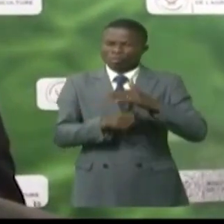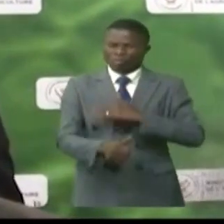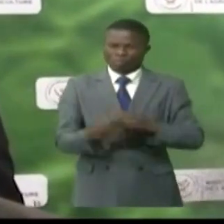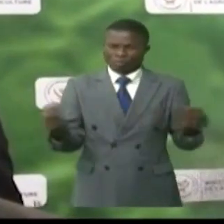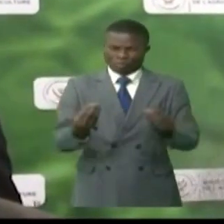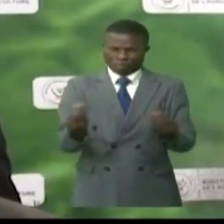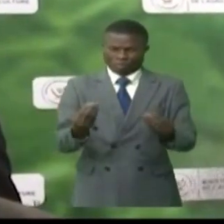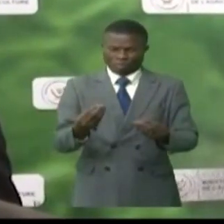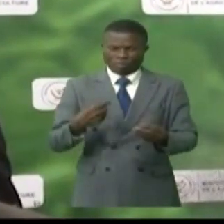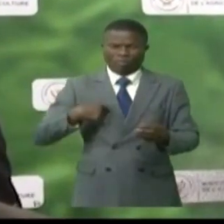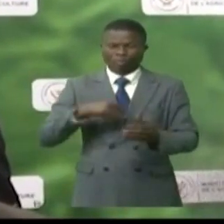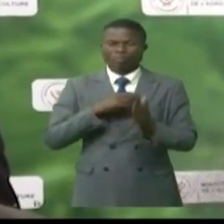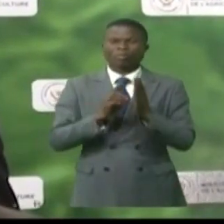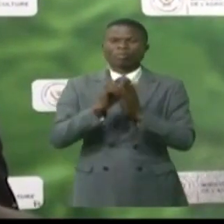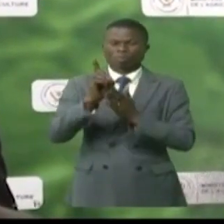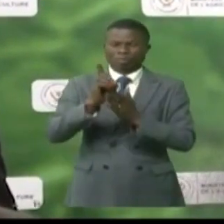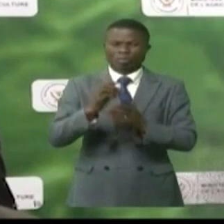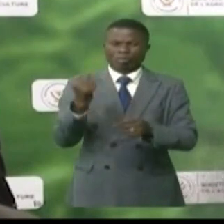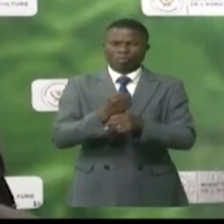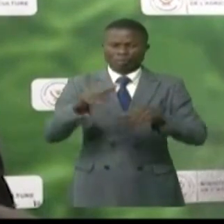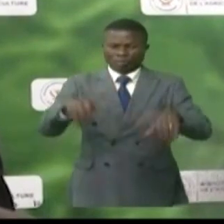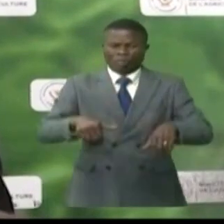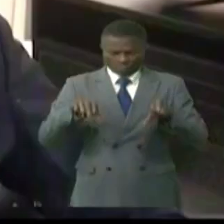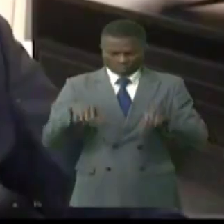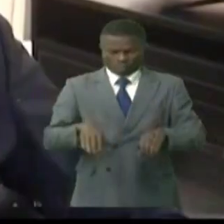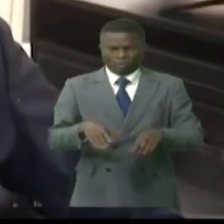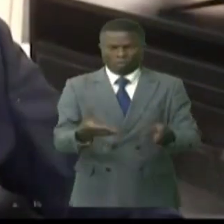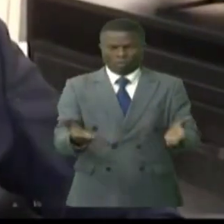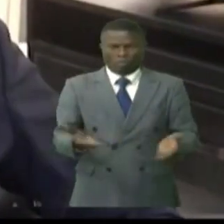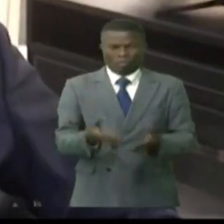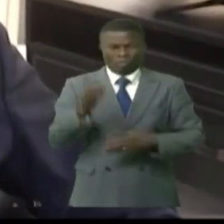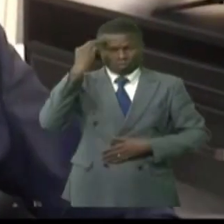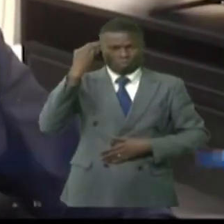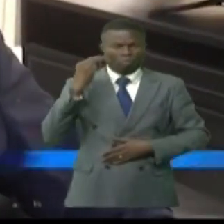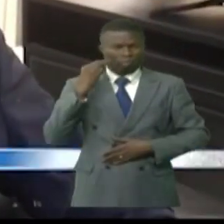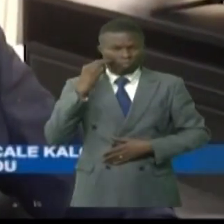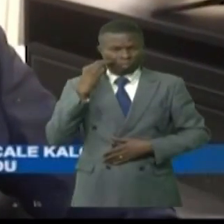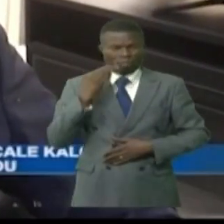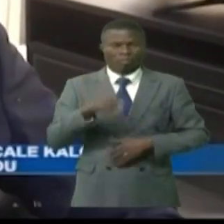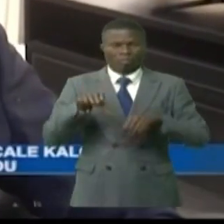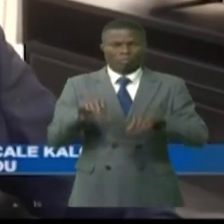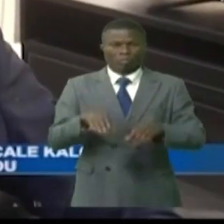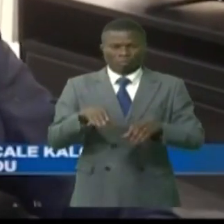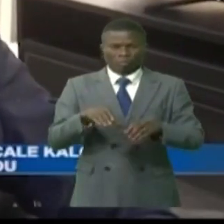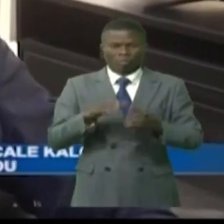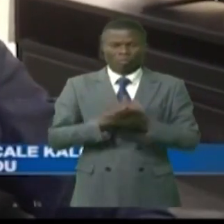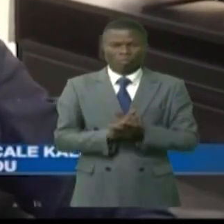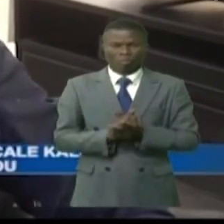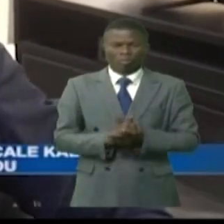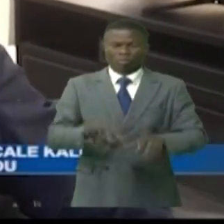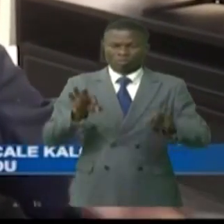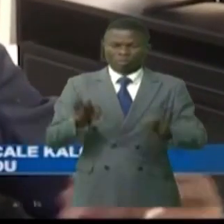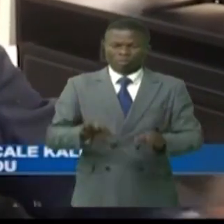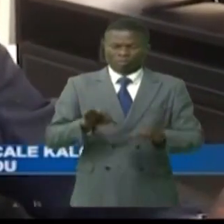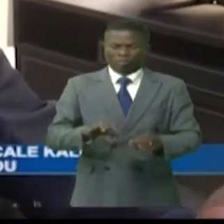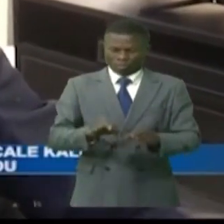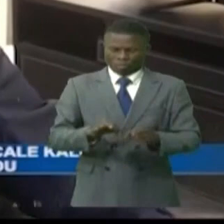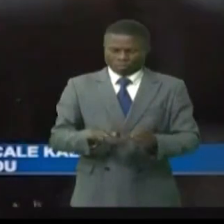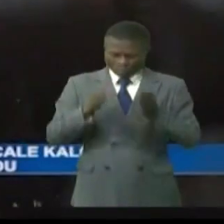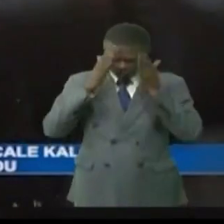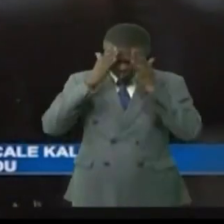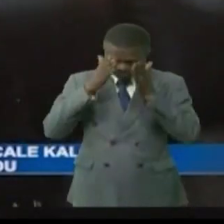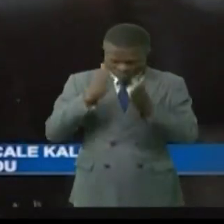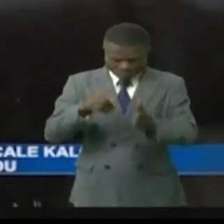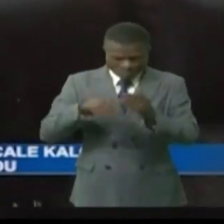puisse développer l'agriculture dans ce pays. Le ministre Mpanda, qui fait de la revanche du sol sur le sous-sol son cheval de